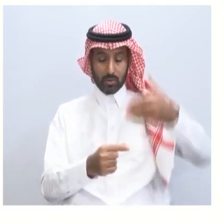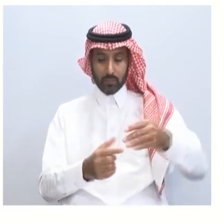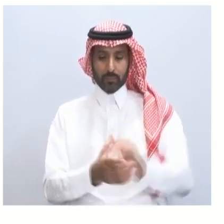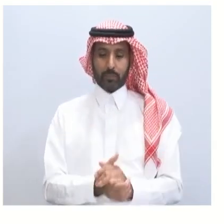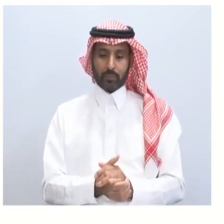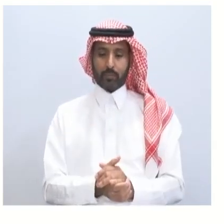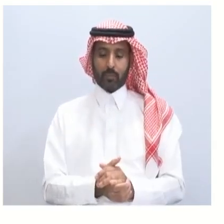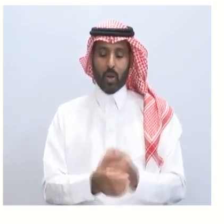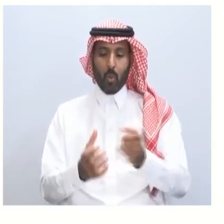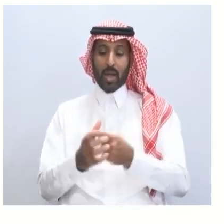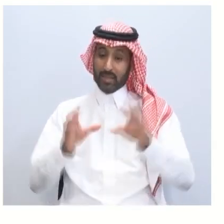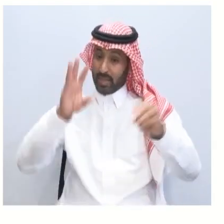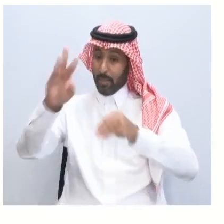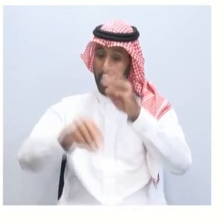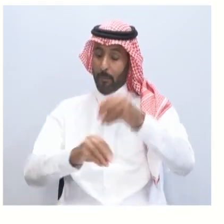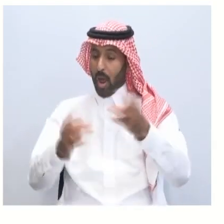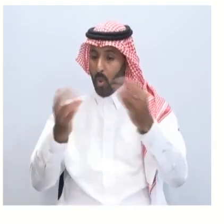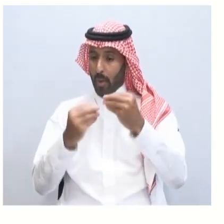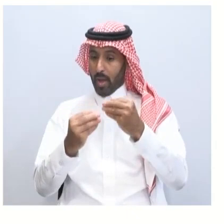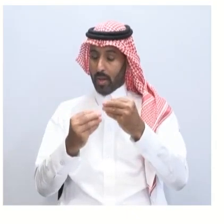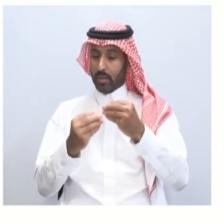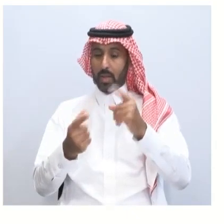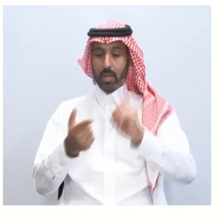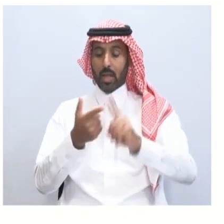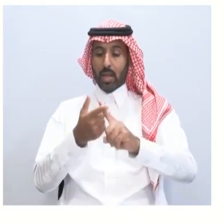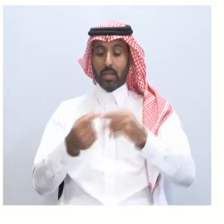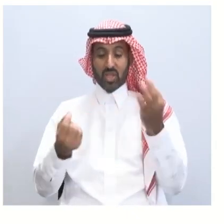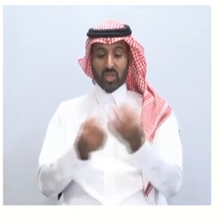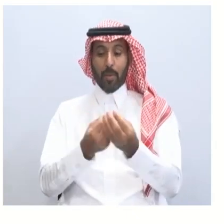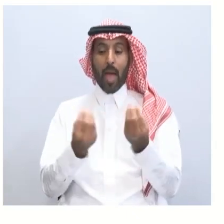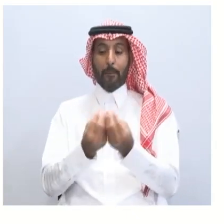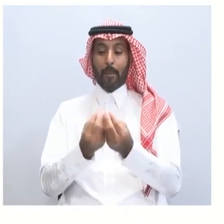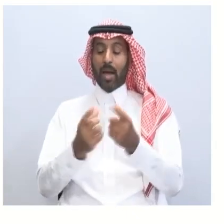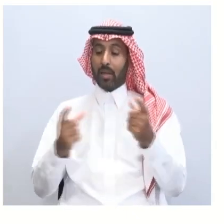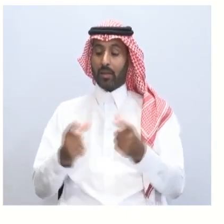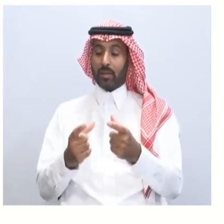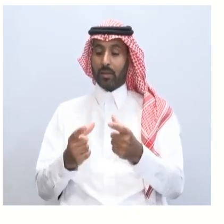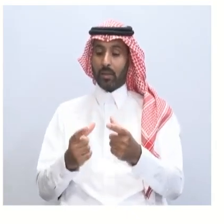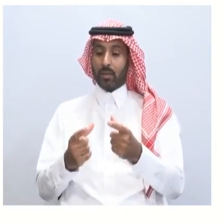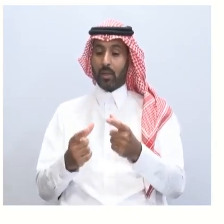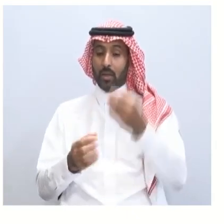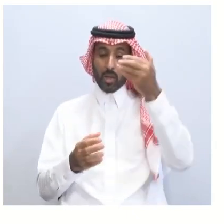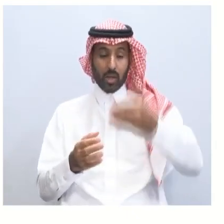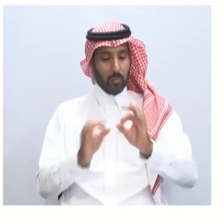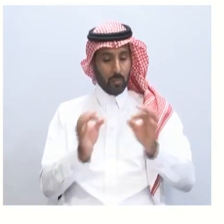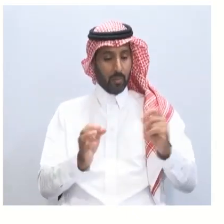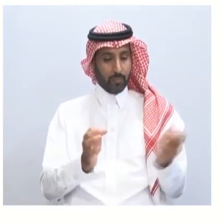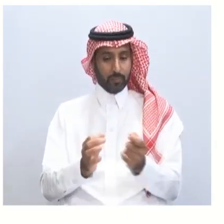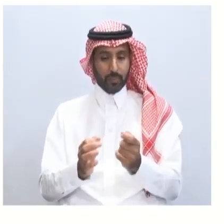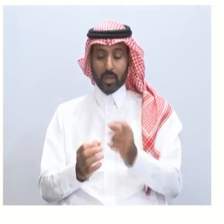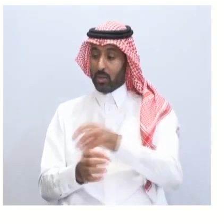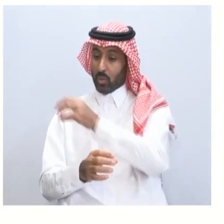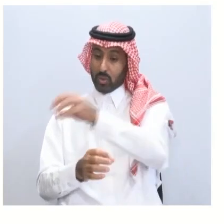الالكتروني جمع المعلومات الاجتماع مع رائد ال فصل القيام بالاخراج النهائي